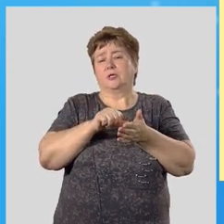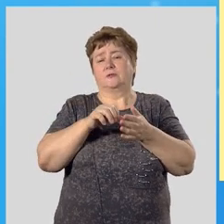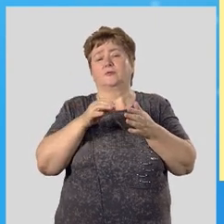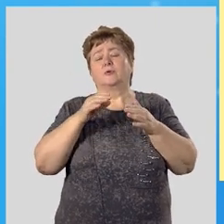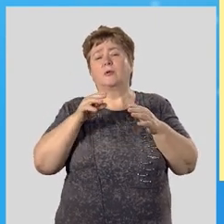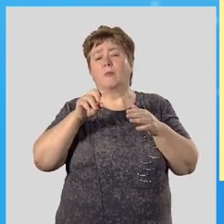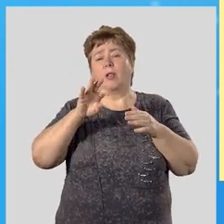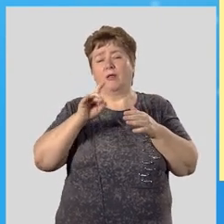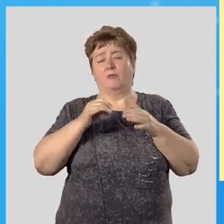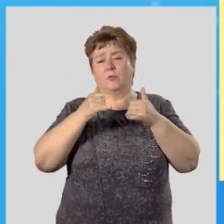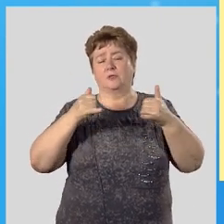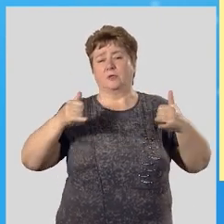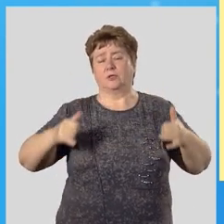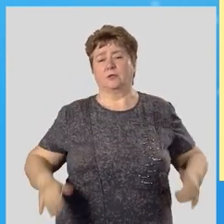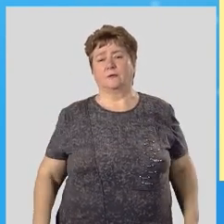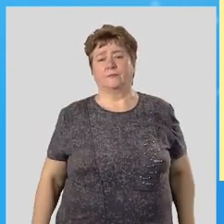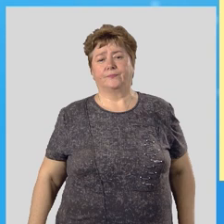размножении.